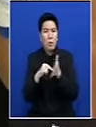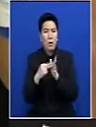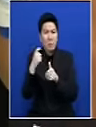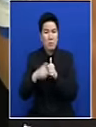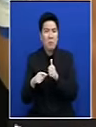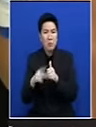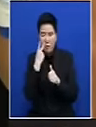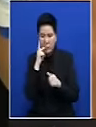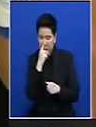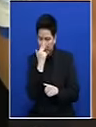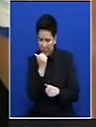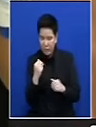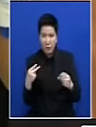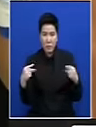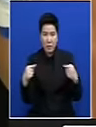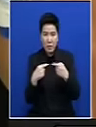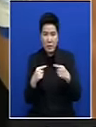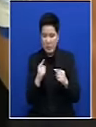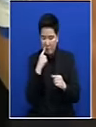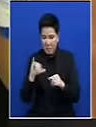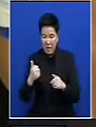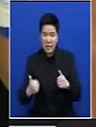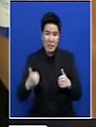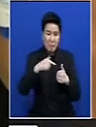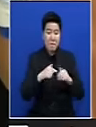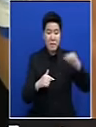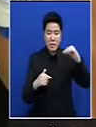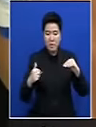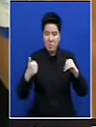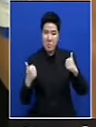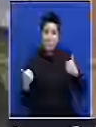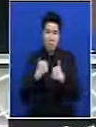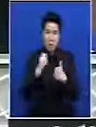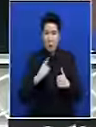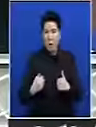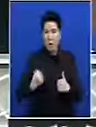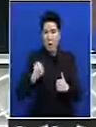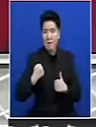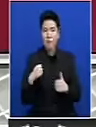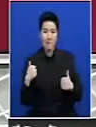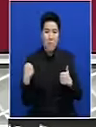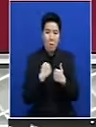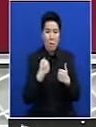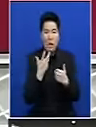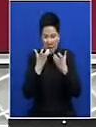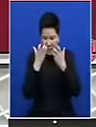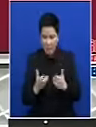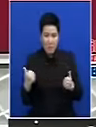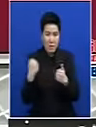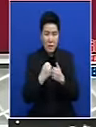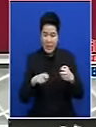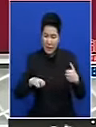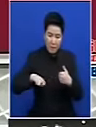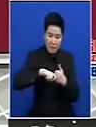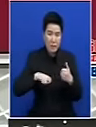ป็นมวยที่น่าจะสนุกครับต่อโต้หากจะเอาชนะหมูรุ่นพี่อย่างยอดวันดีได้ต้องใช้ความแข็งแรงแข็งแกร่งแล้วก็อาวุธที่หนักหน่วงอย่างเ